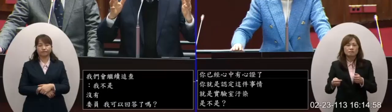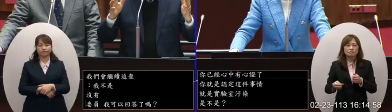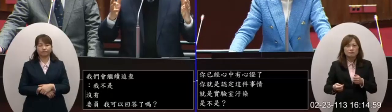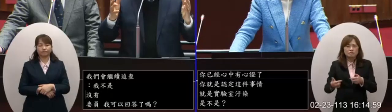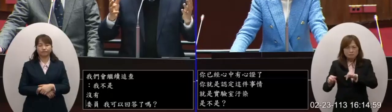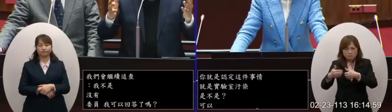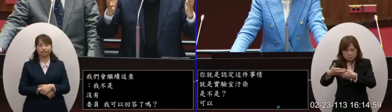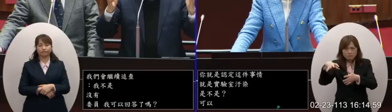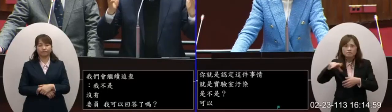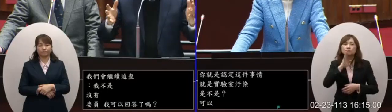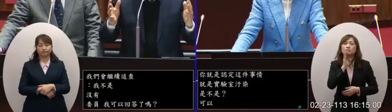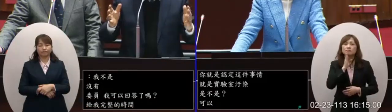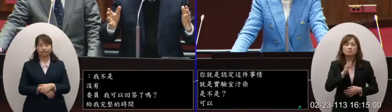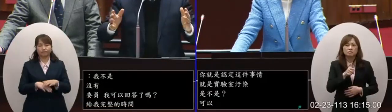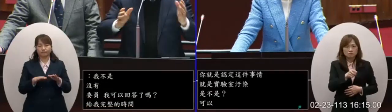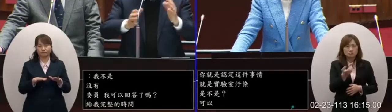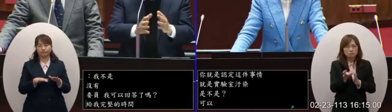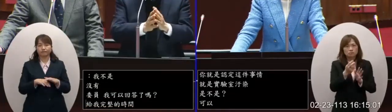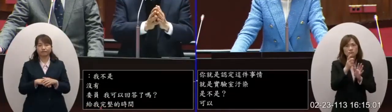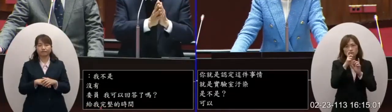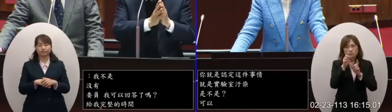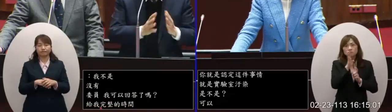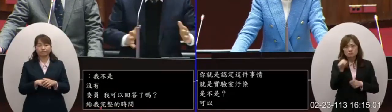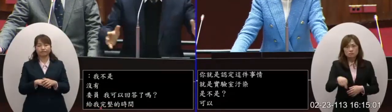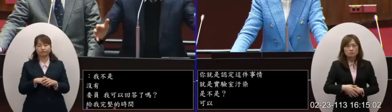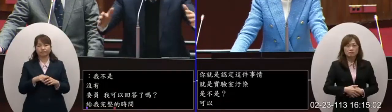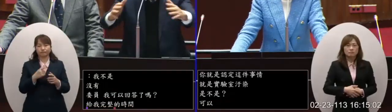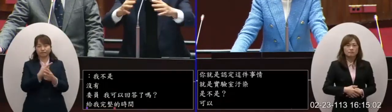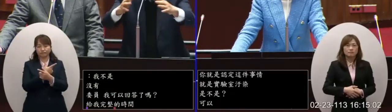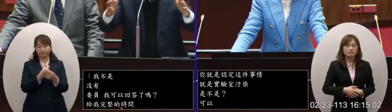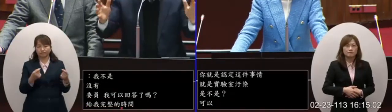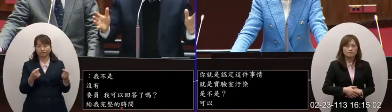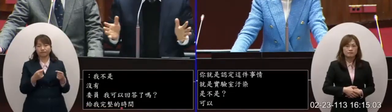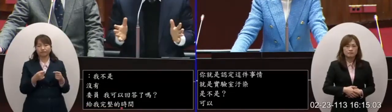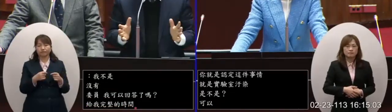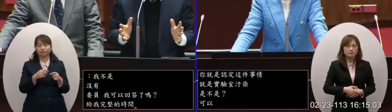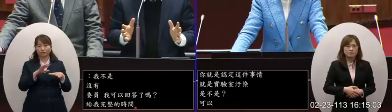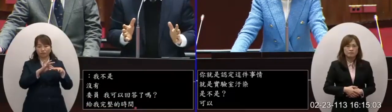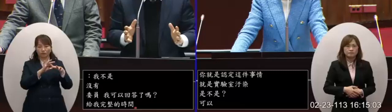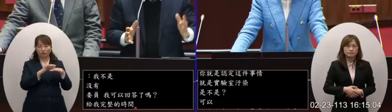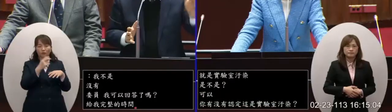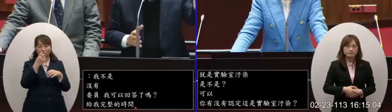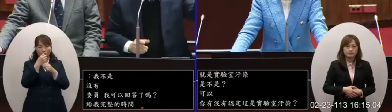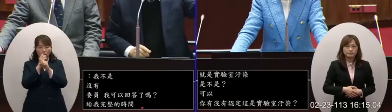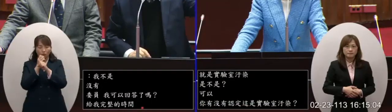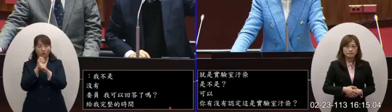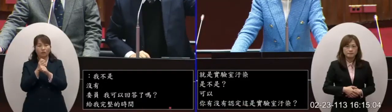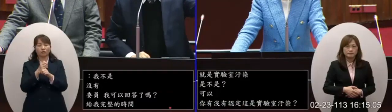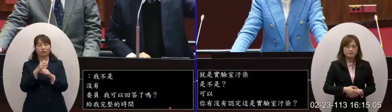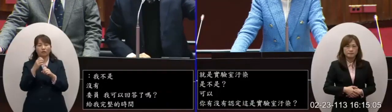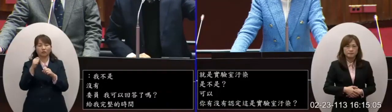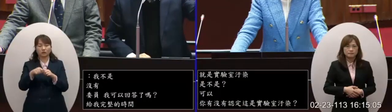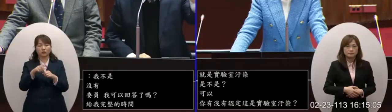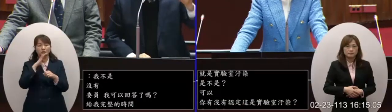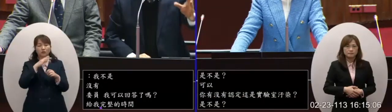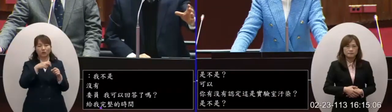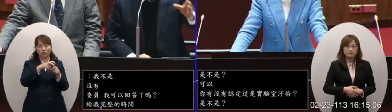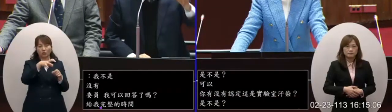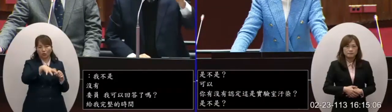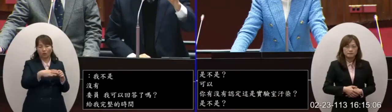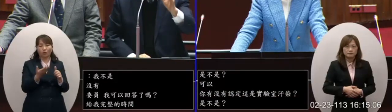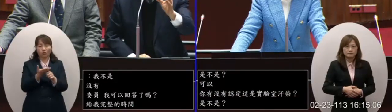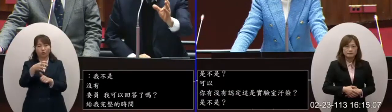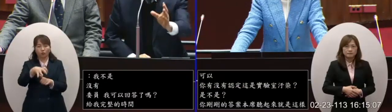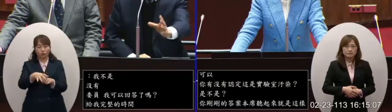本席听起来就是这样。 现在我们所有的肉品检验，不管是在饲养场、屠